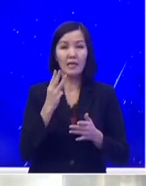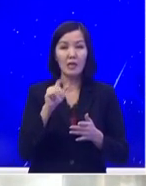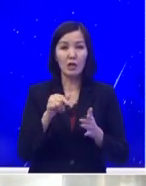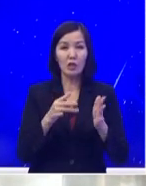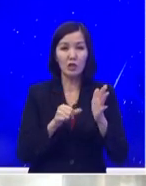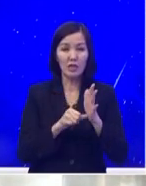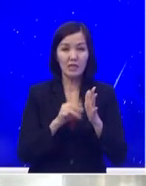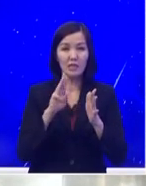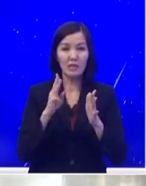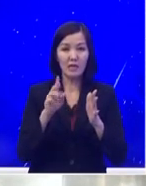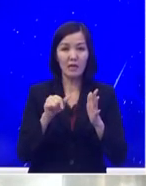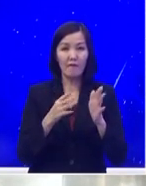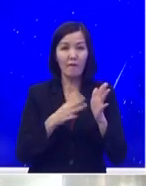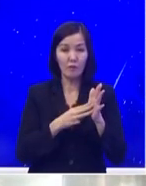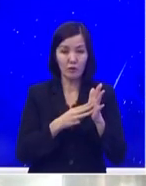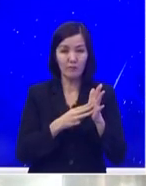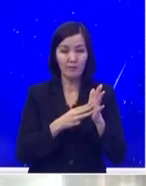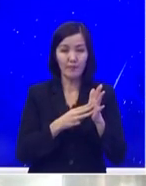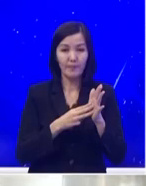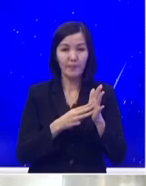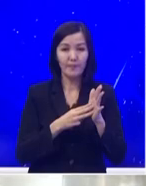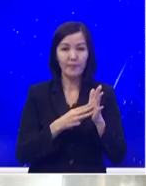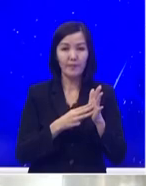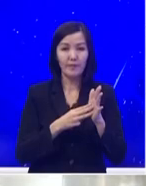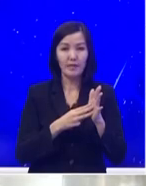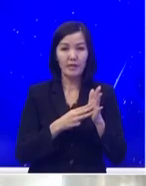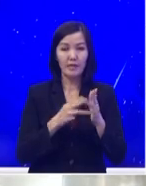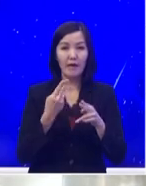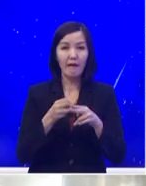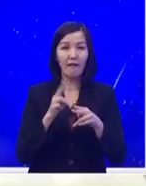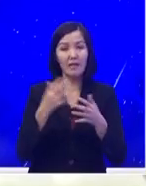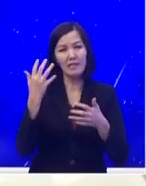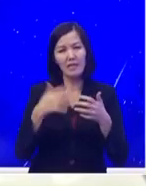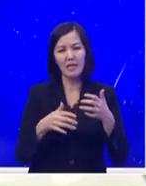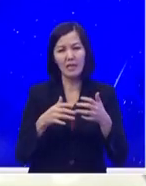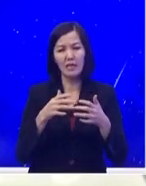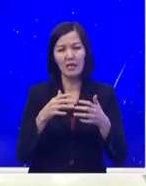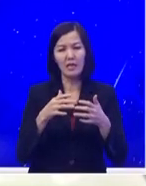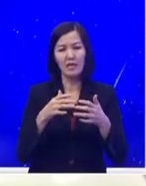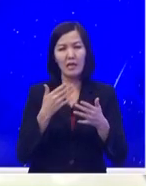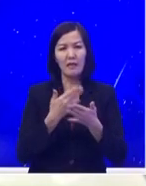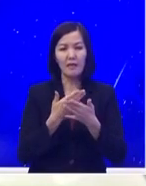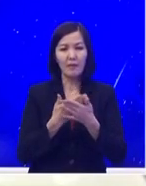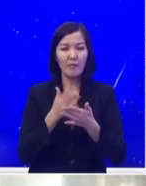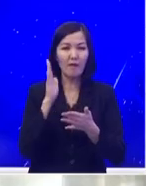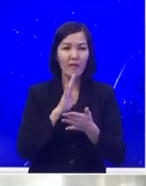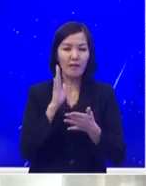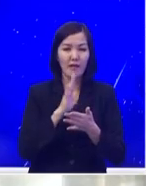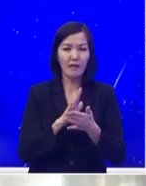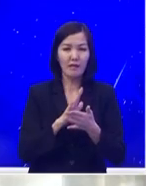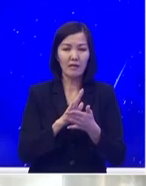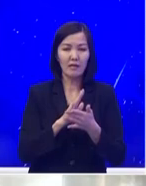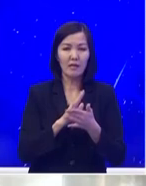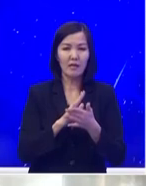с разных подъемов, с каких идет. И считается это средней жесткостью. Получается, накипь образуется,